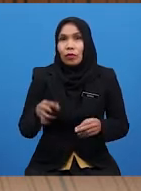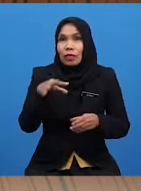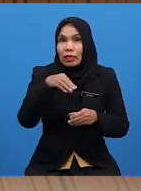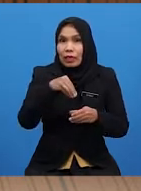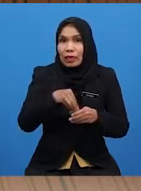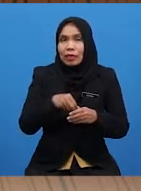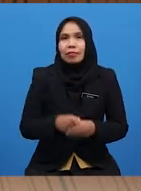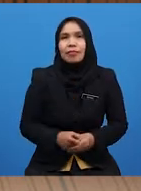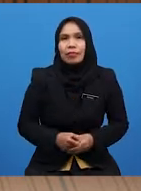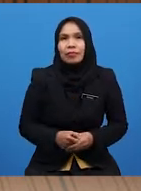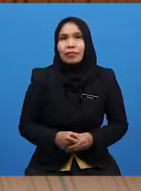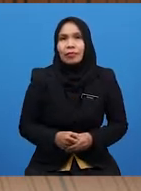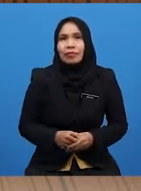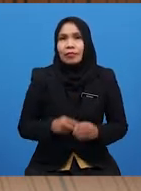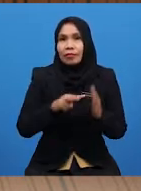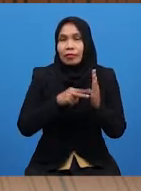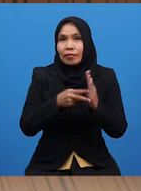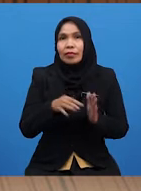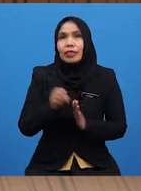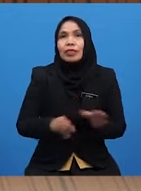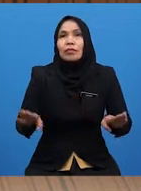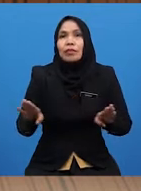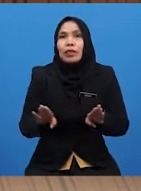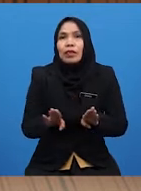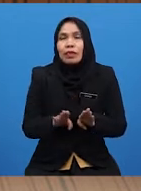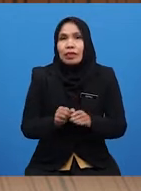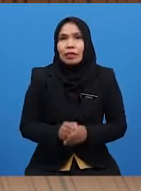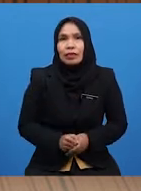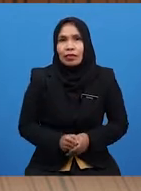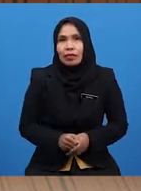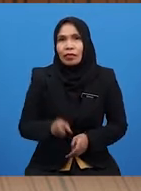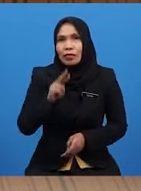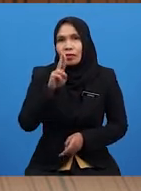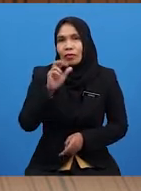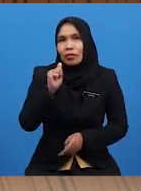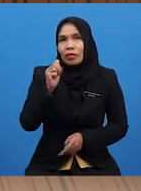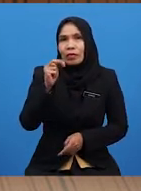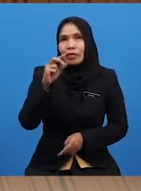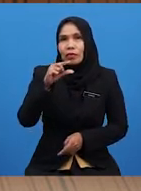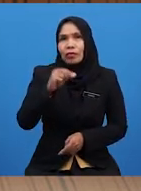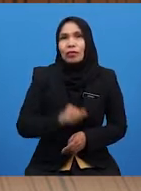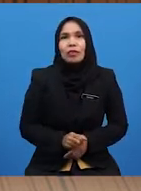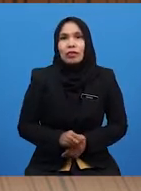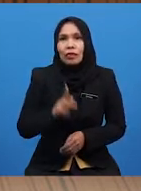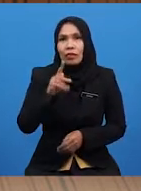dapat diartikan sebagai ruang kongkongan atau dwelling dalam bahasa Inggris